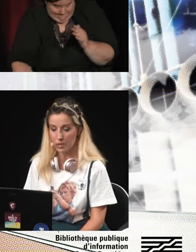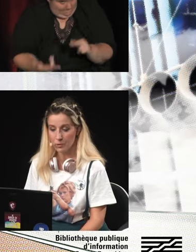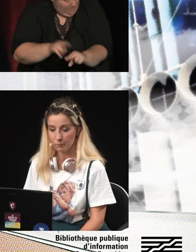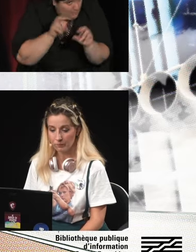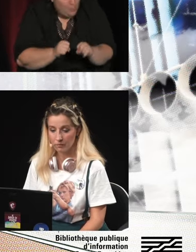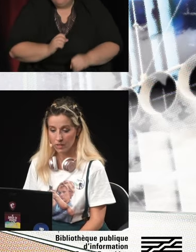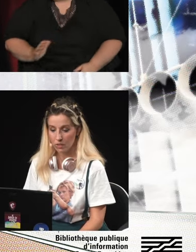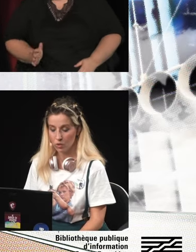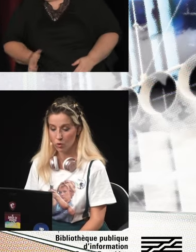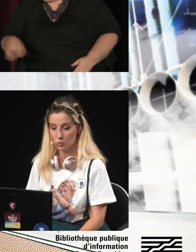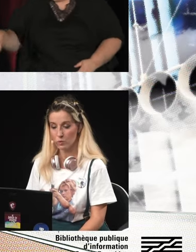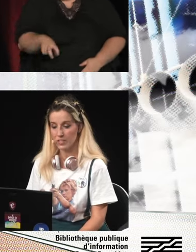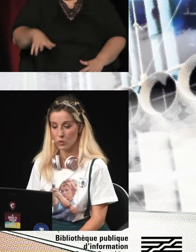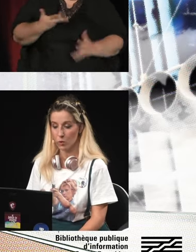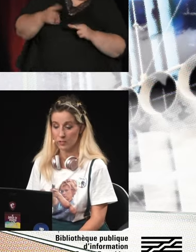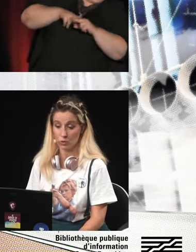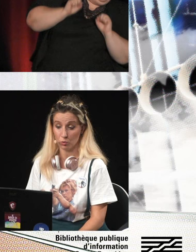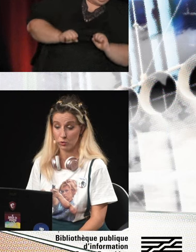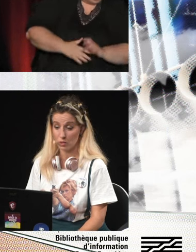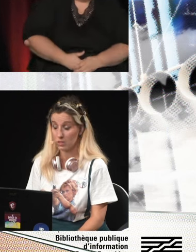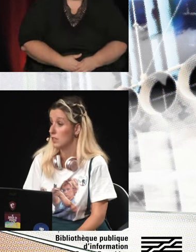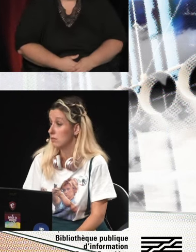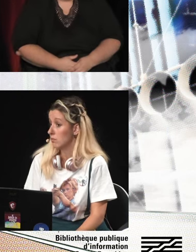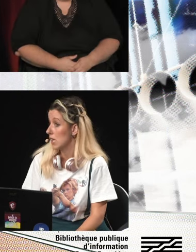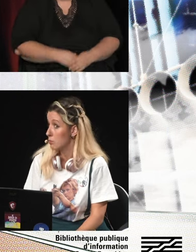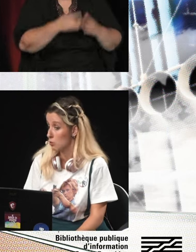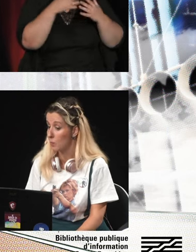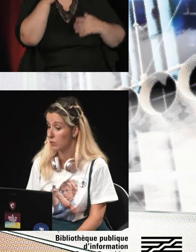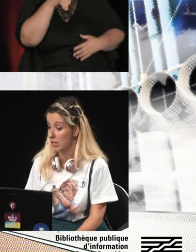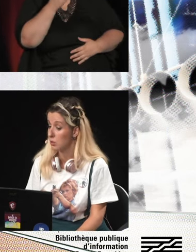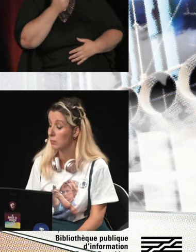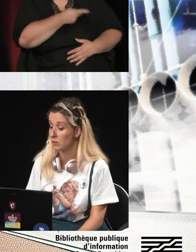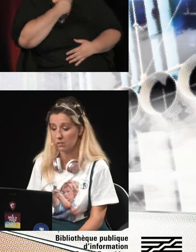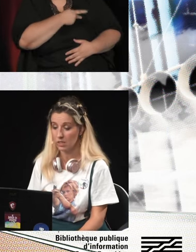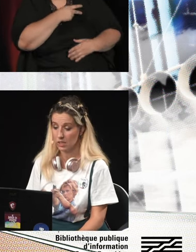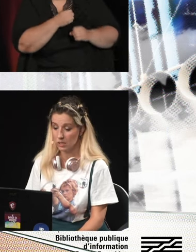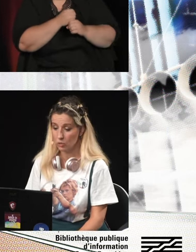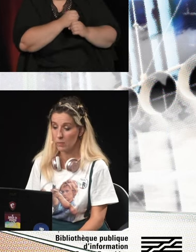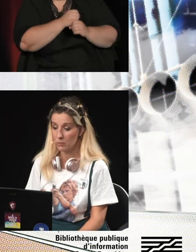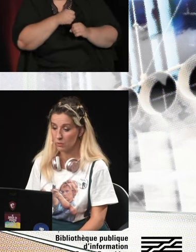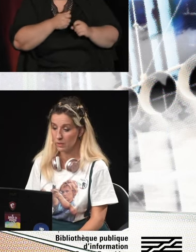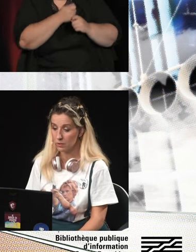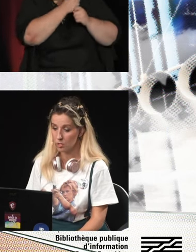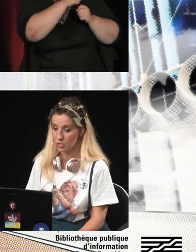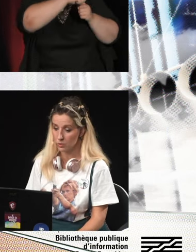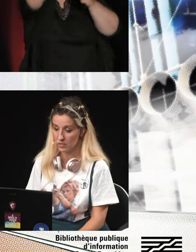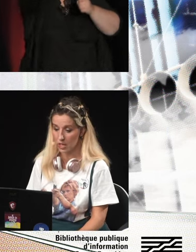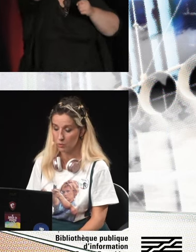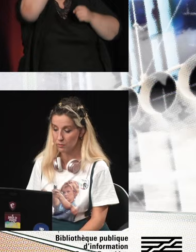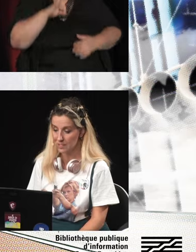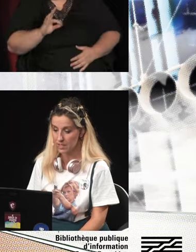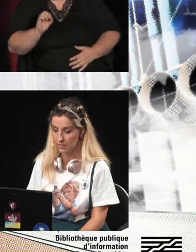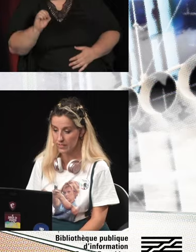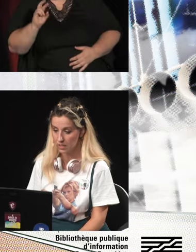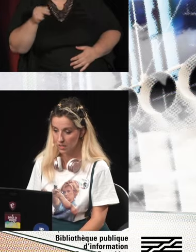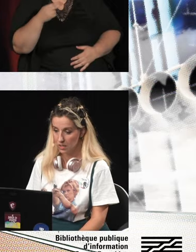travers les portes. On retrouve ici le professeur Tournesol qui n'est absolument pas dans l'album normalement, mais j'imagine que c'était un peu